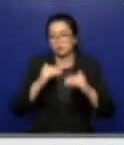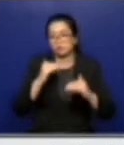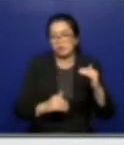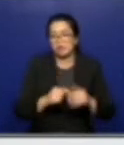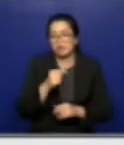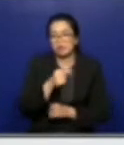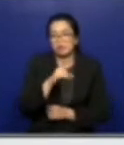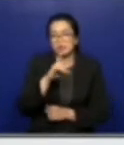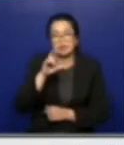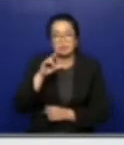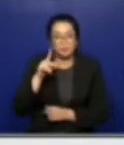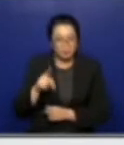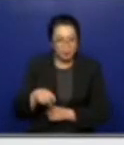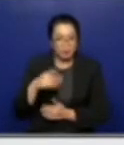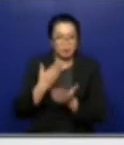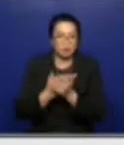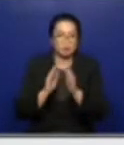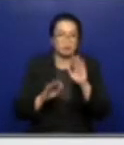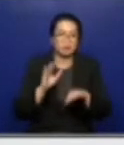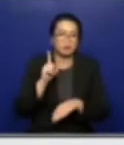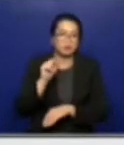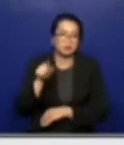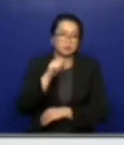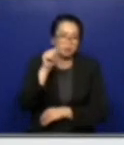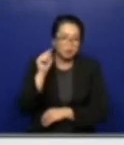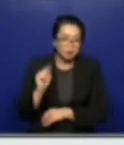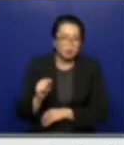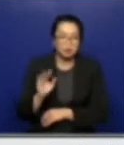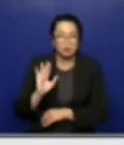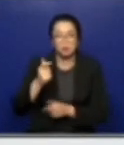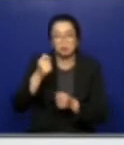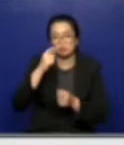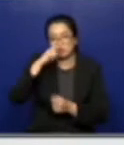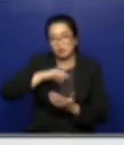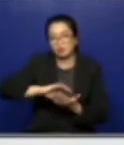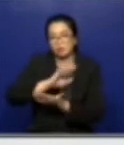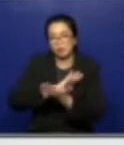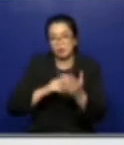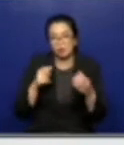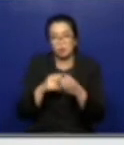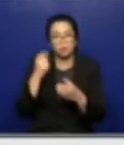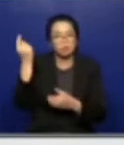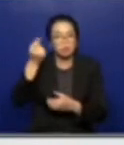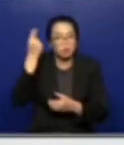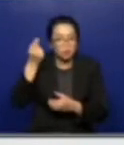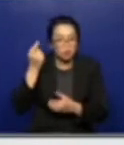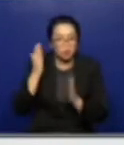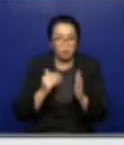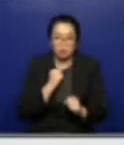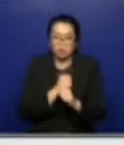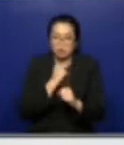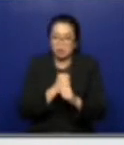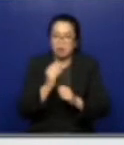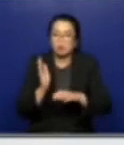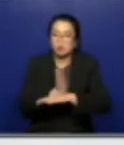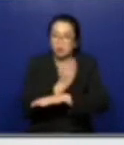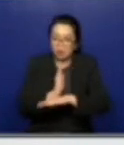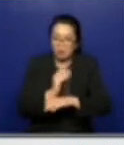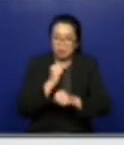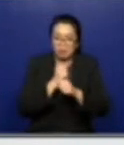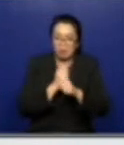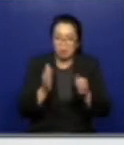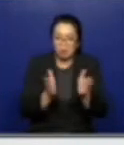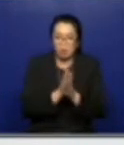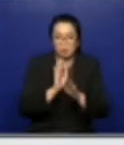ยเกือบ 20% การท่องเที่ยวต่อ GDP ของประเทศนะครับแล้วก็มีคนทำงานในธุรกิจเกือบ10ล้านค